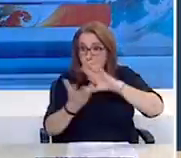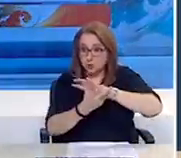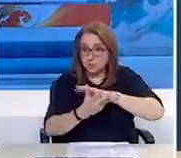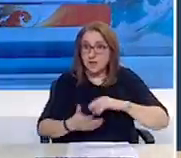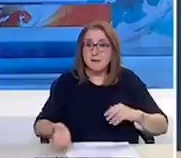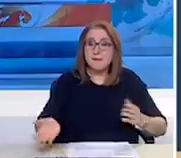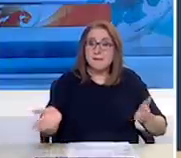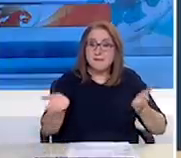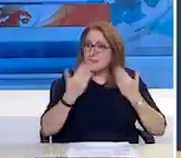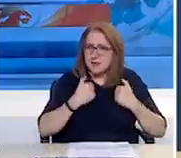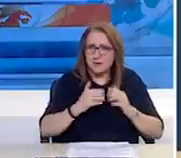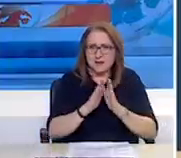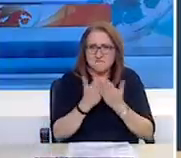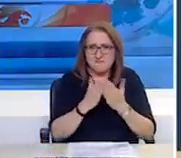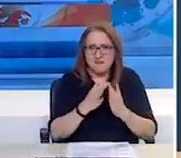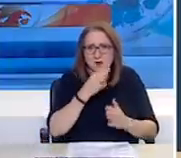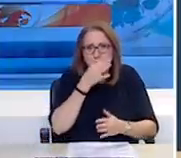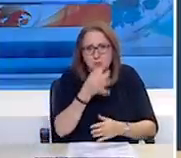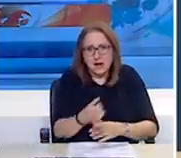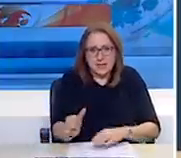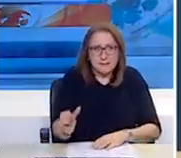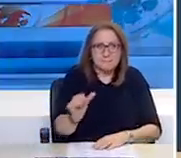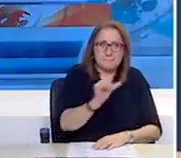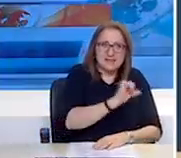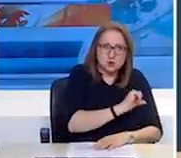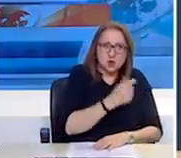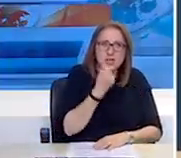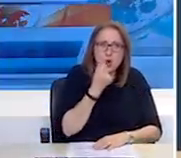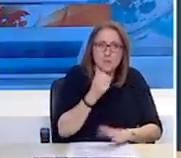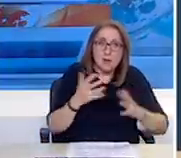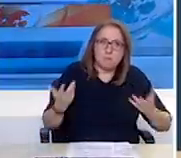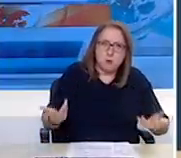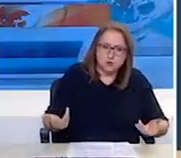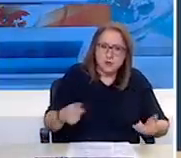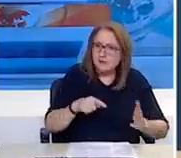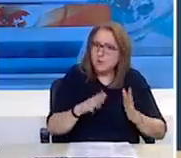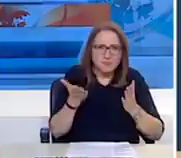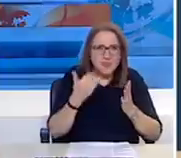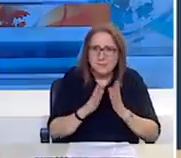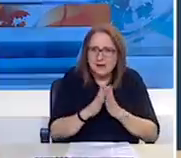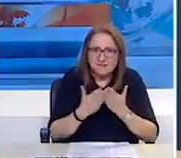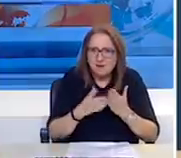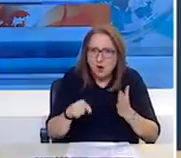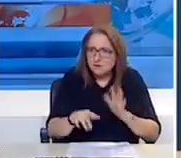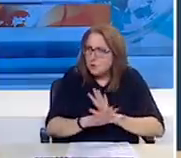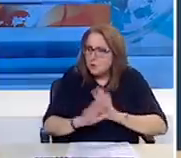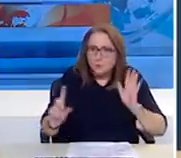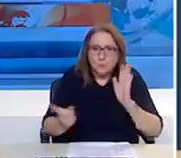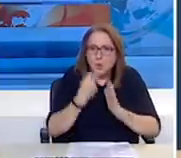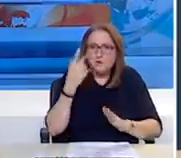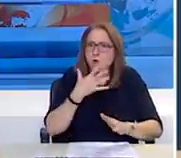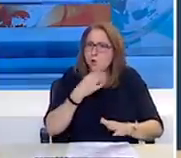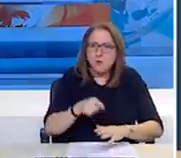εγχειρίδιο επανεκκίνησης μιας οικονομίας μετά από μια τέτοια υγειονομική κρίση. Αυτό όμως που υποστηρίζουμε